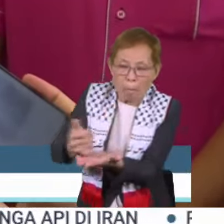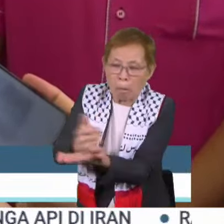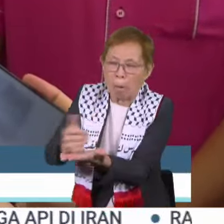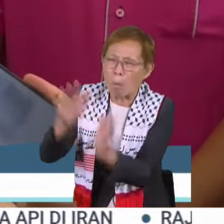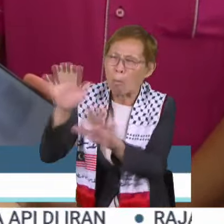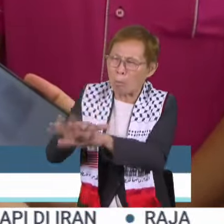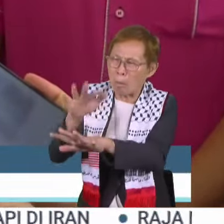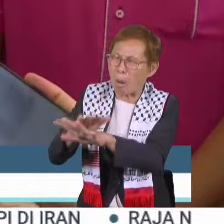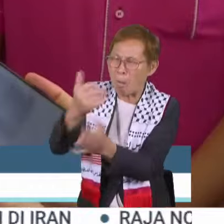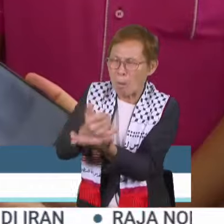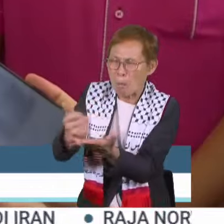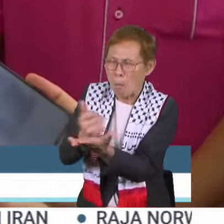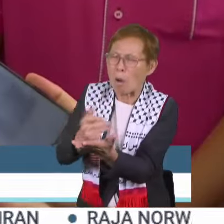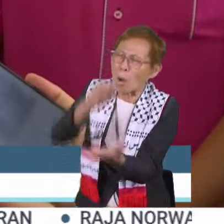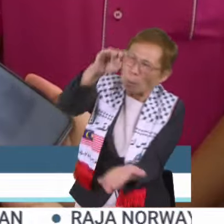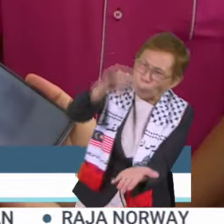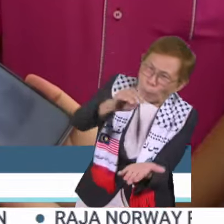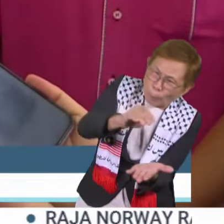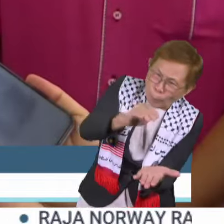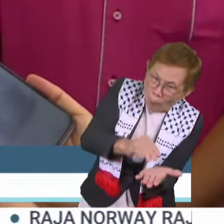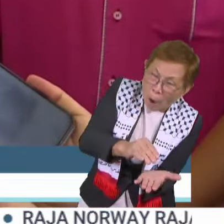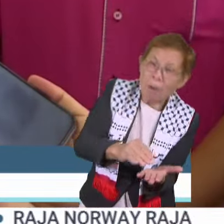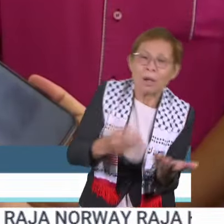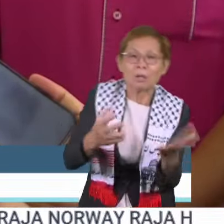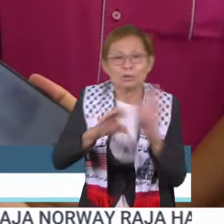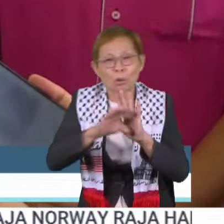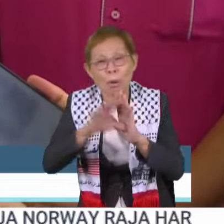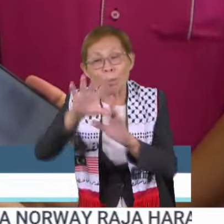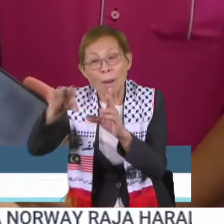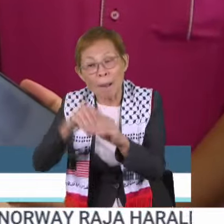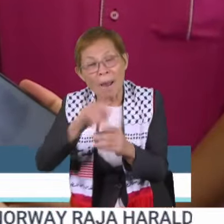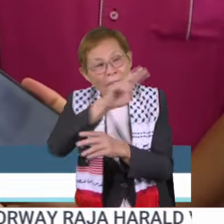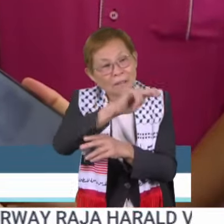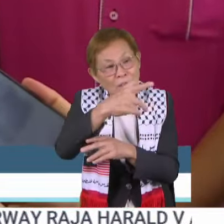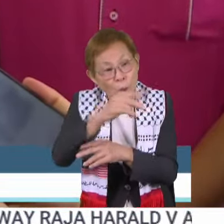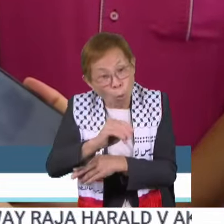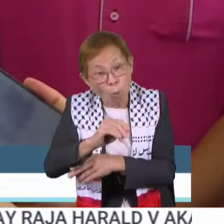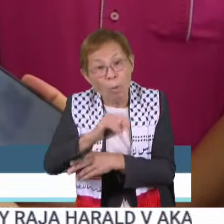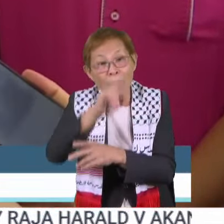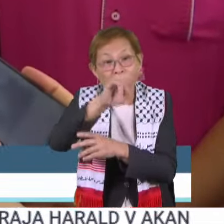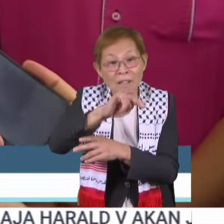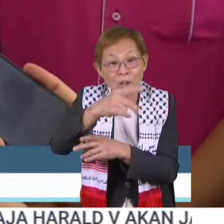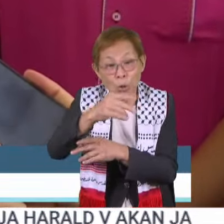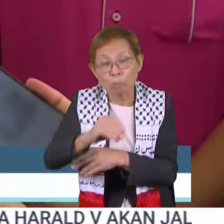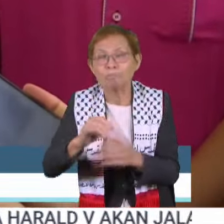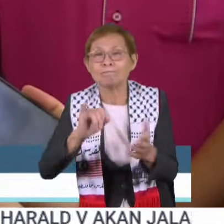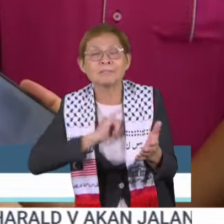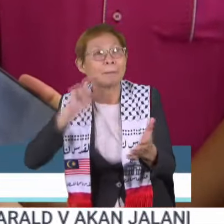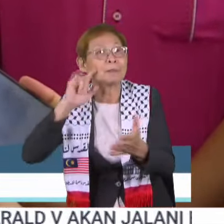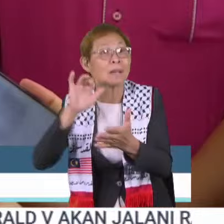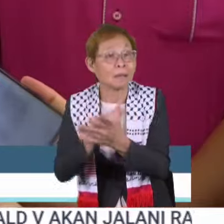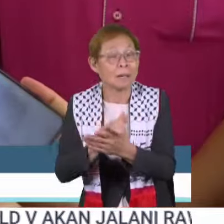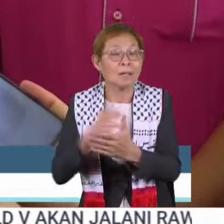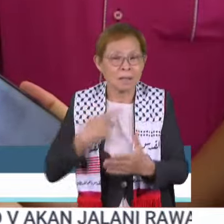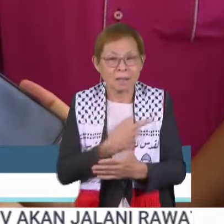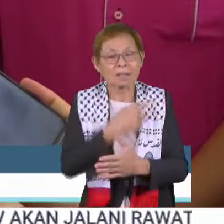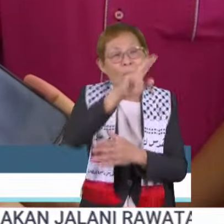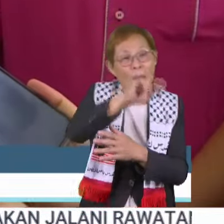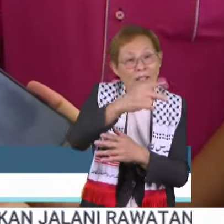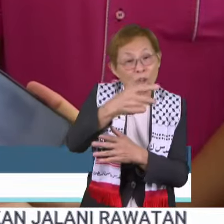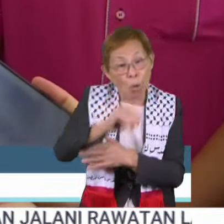jumlah Gelandangan ini dengan contohnya melibatkan juga ngo yang di mana Saya yakin macam kita dapat tahu